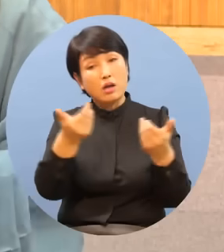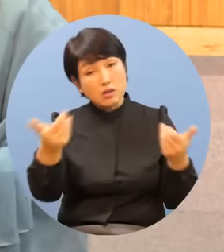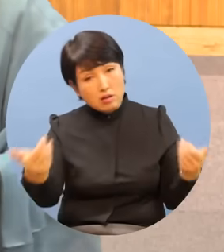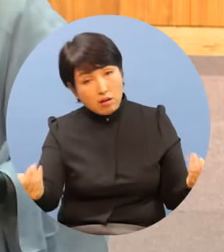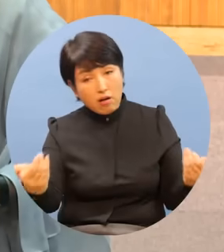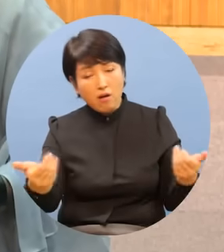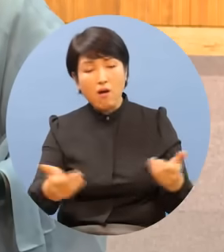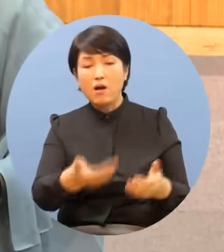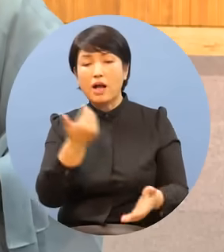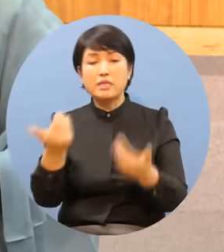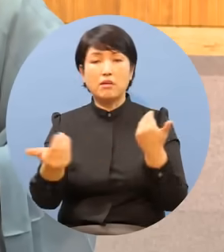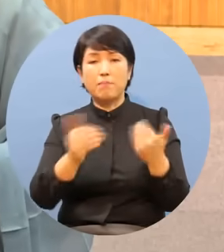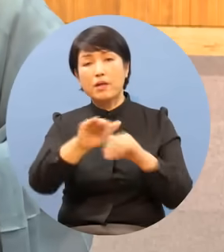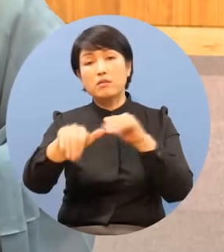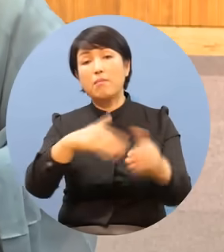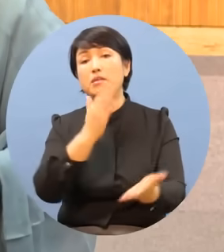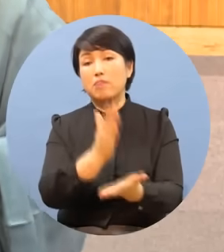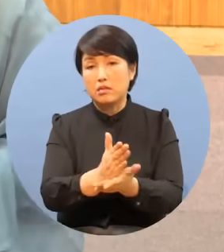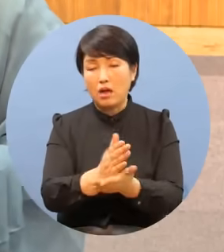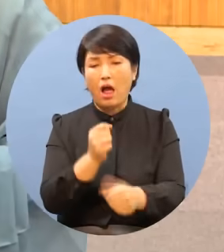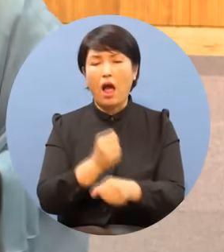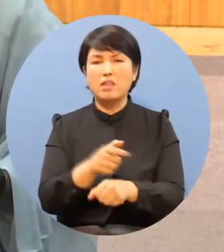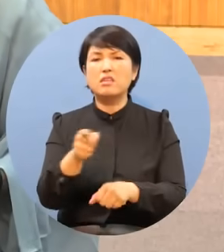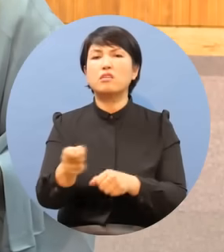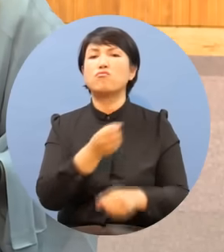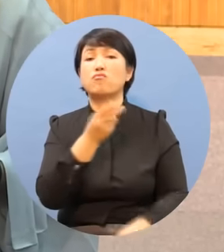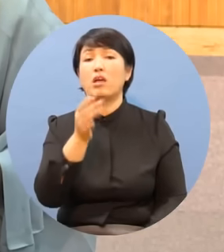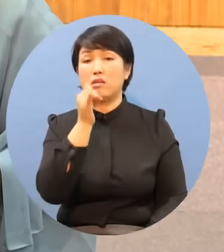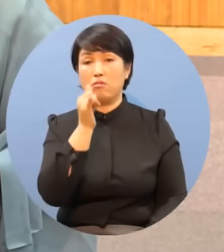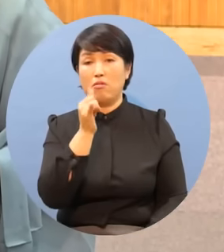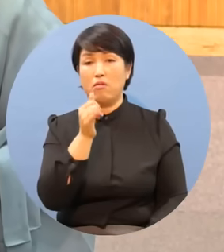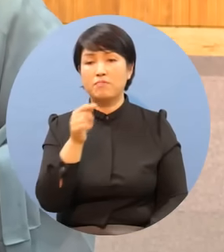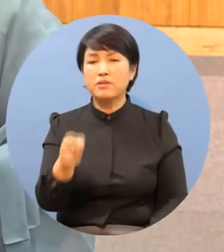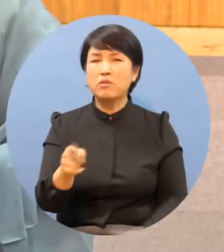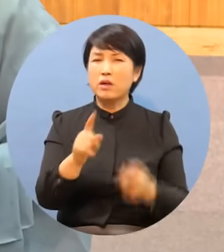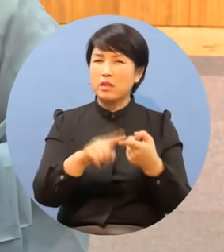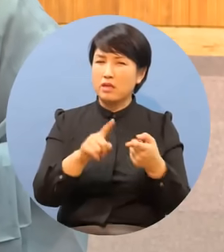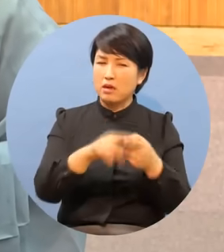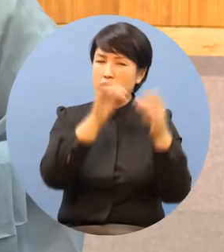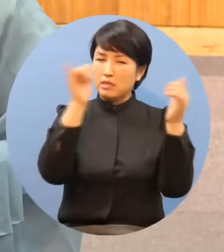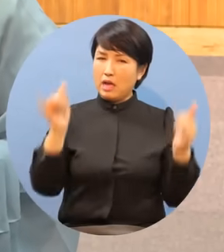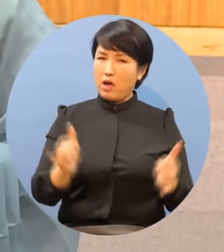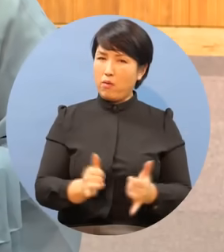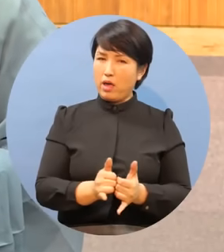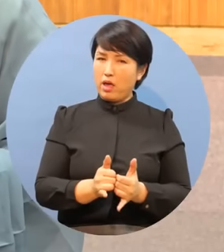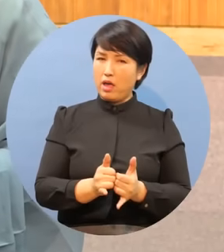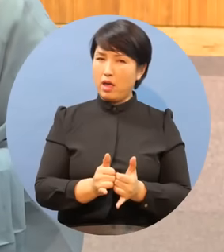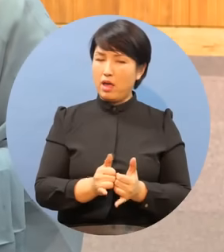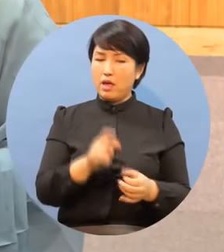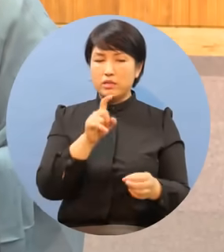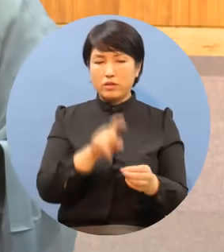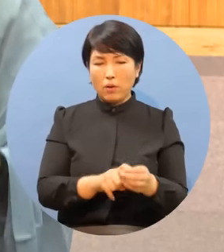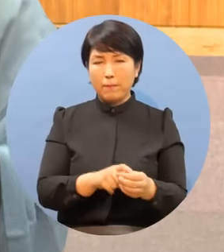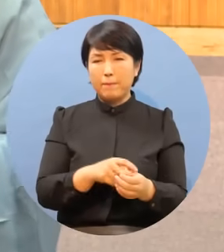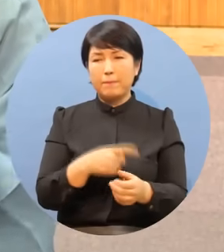이 풍속이 요즘 많이 일어나는데 여기에 대해서 사회적 비판도 있어요. 그게 뭐냐 하면